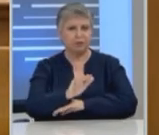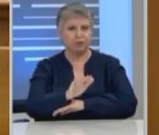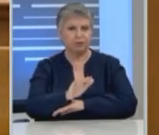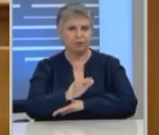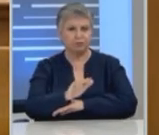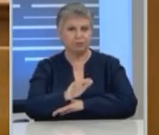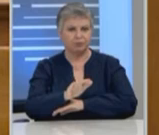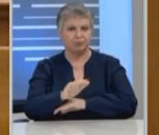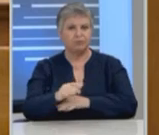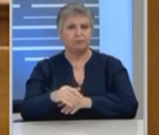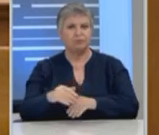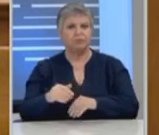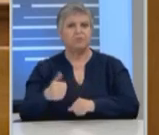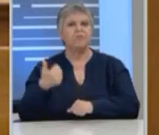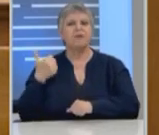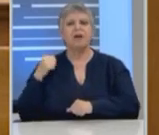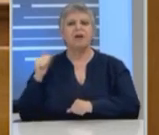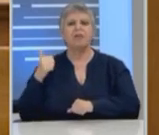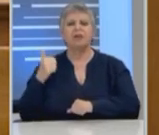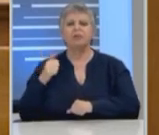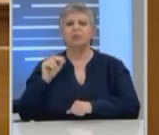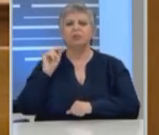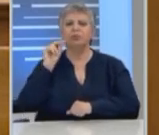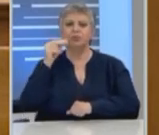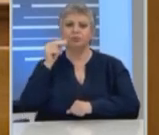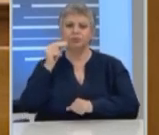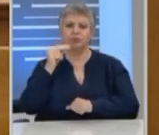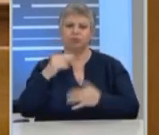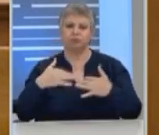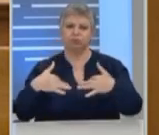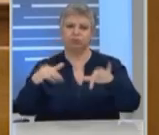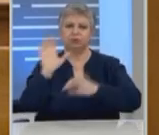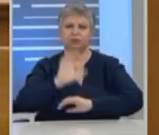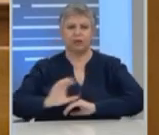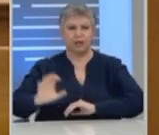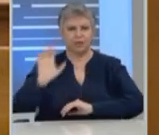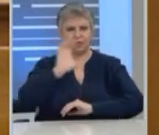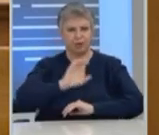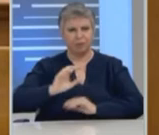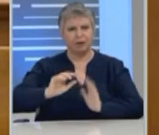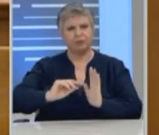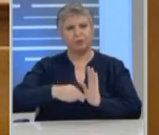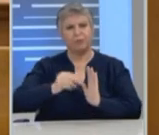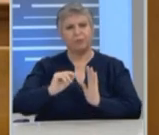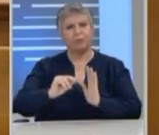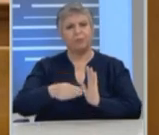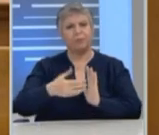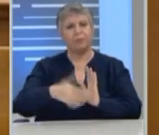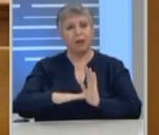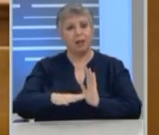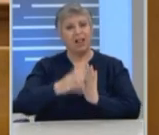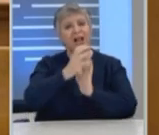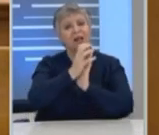Χθες στο Ευρωπαϊκό Κοινοβούλιο είχαμε τη συνυπογραφή ενός